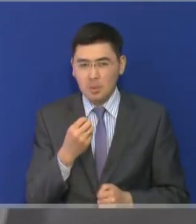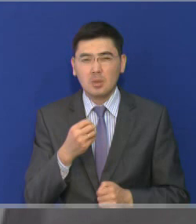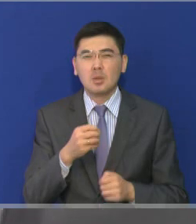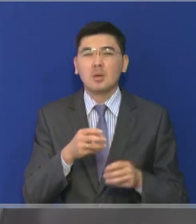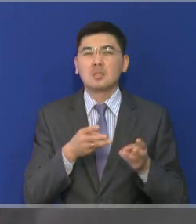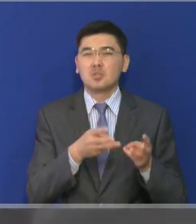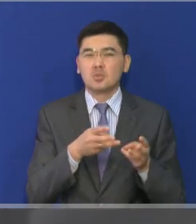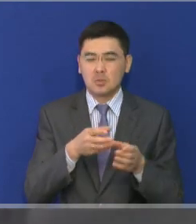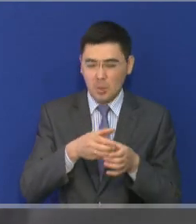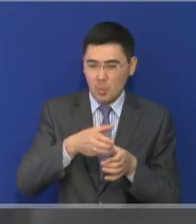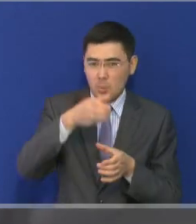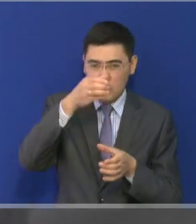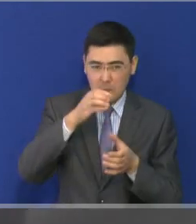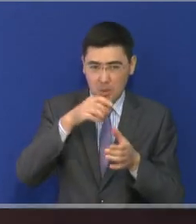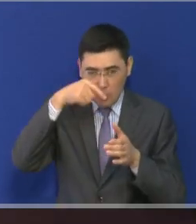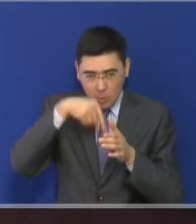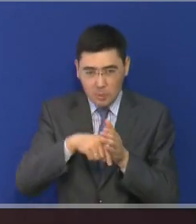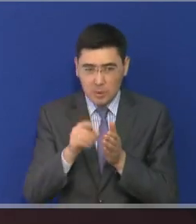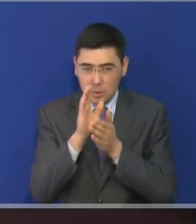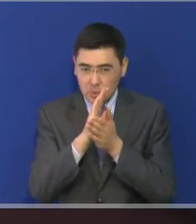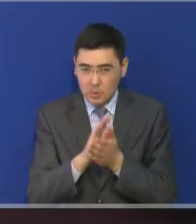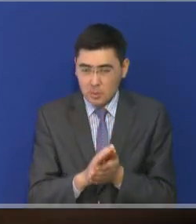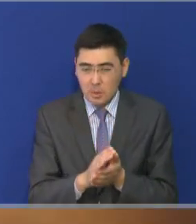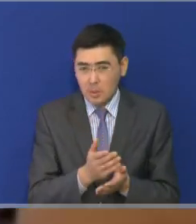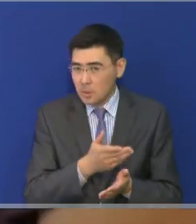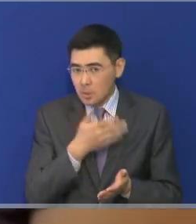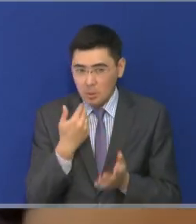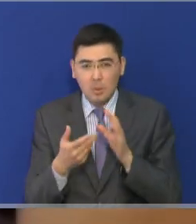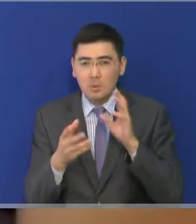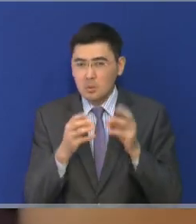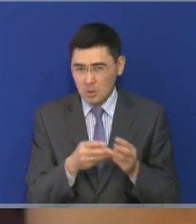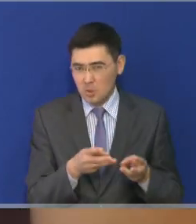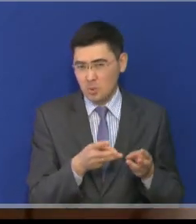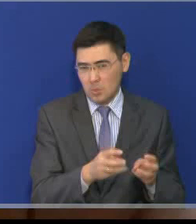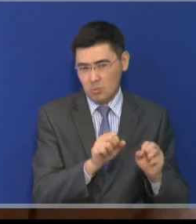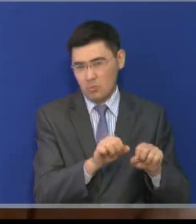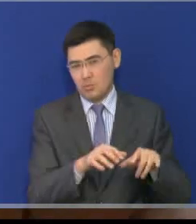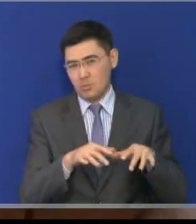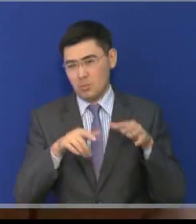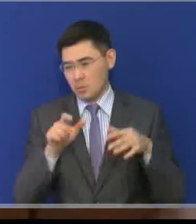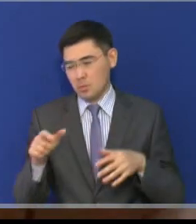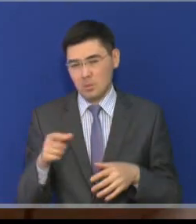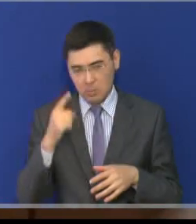пештің тартпау себеп. Бұл ретте сала мамандарының басты міндеті оқыс оқиғалардың алдын алу.